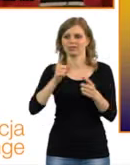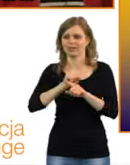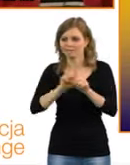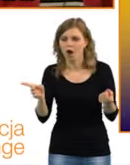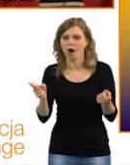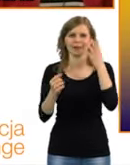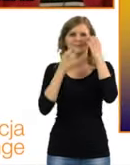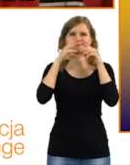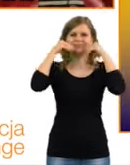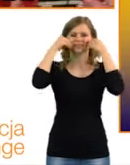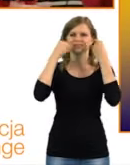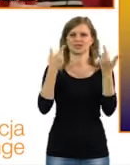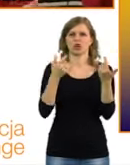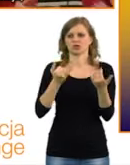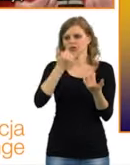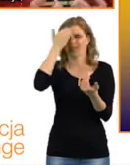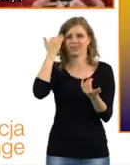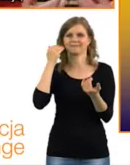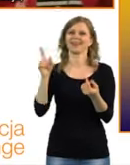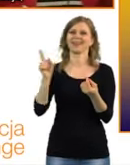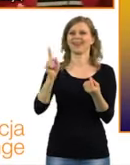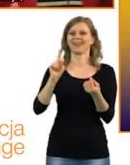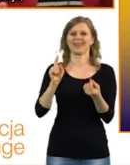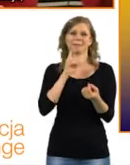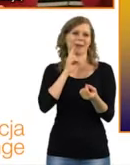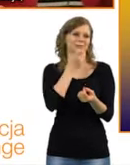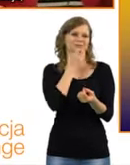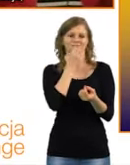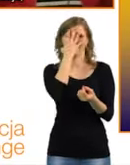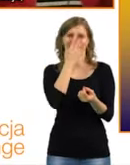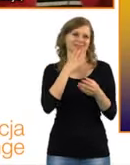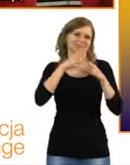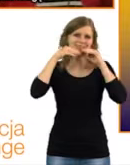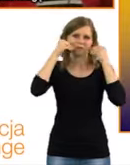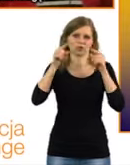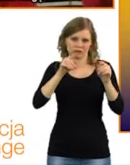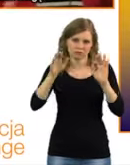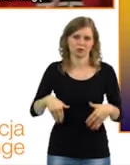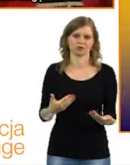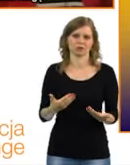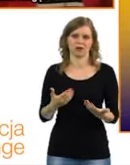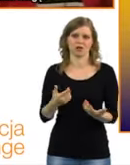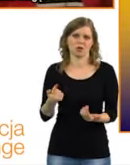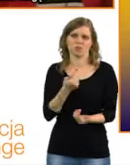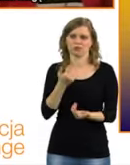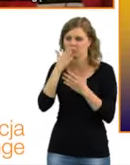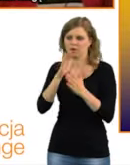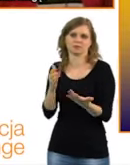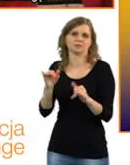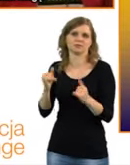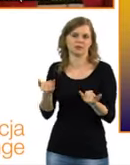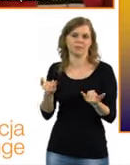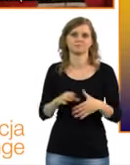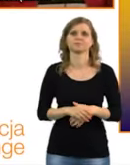sprzeczne informacje dziecku, bo nie wie, czy wolno, czy nie wolno. Mama się śmieje, zadowolona, to znaczy, że broić nadal